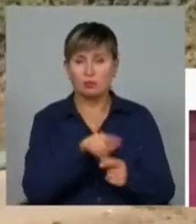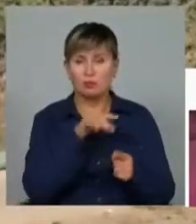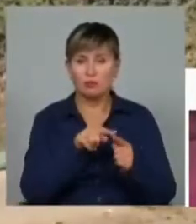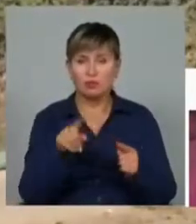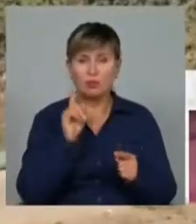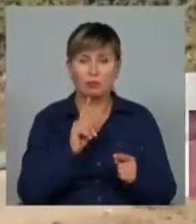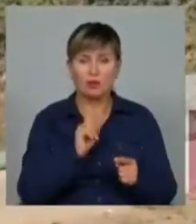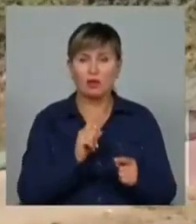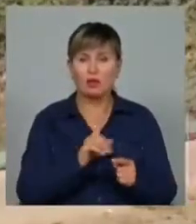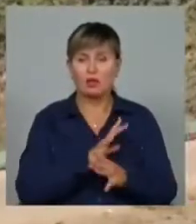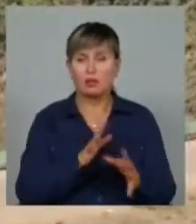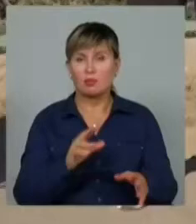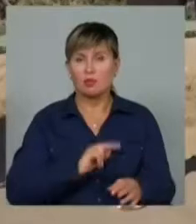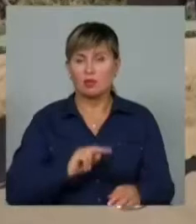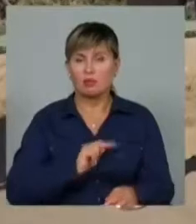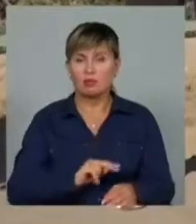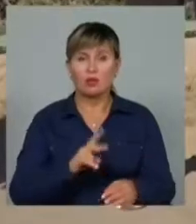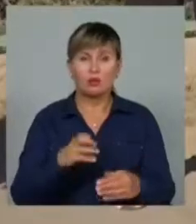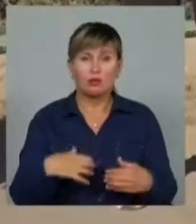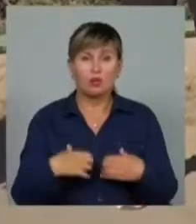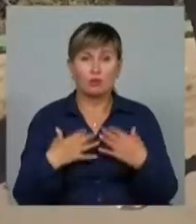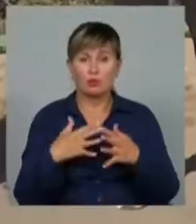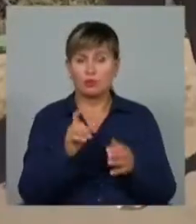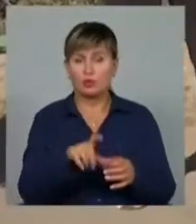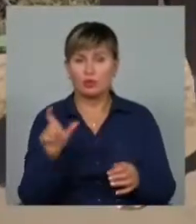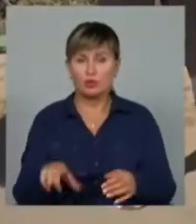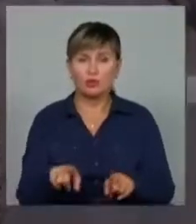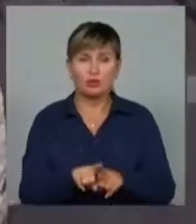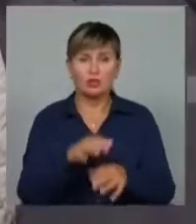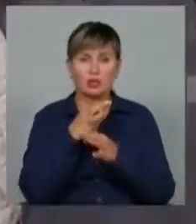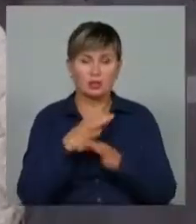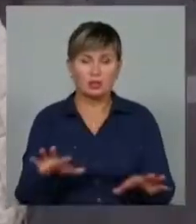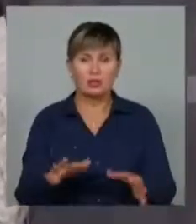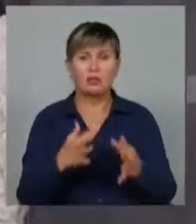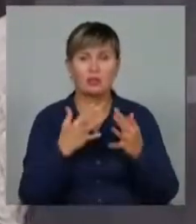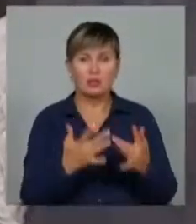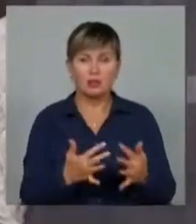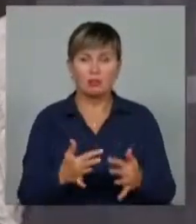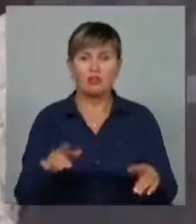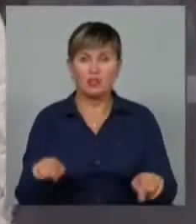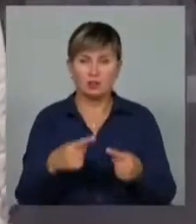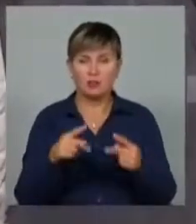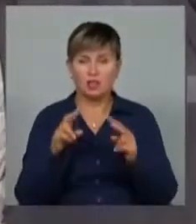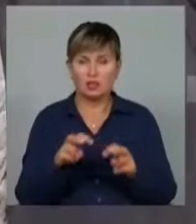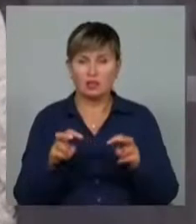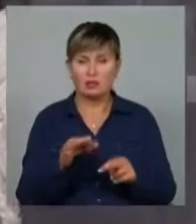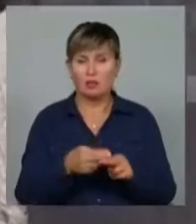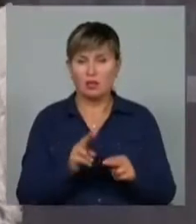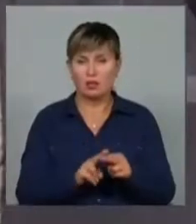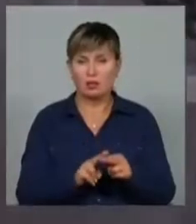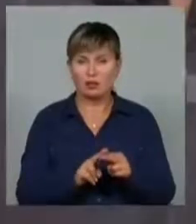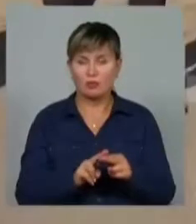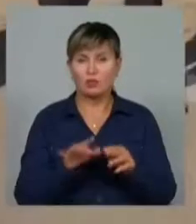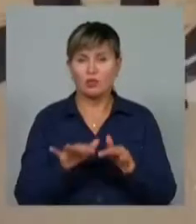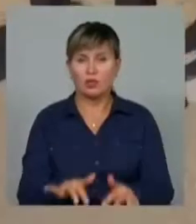пока она отсутствовала на работе. Но напуганных сельчан такой расклад не устраивает. Они требуют возобновить расследование по этому